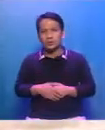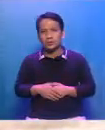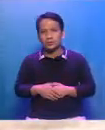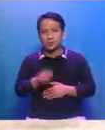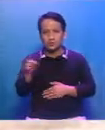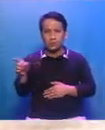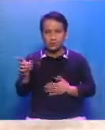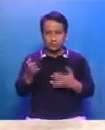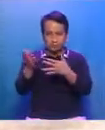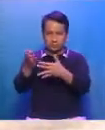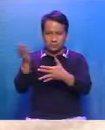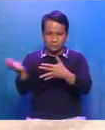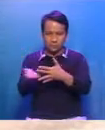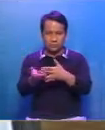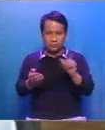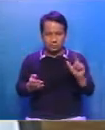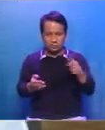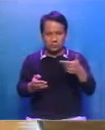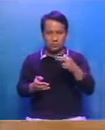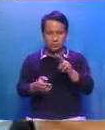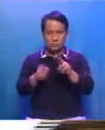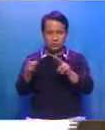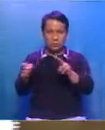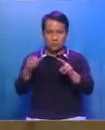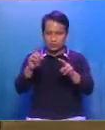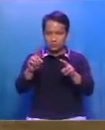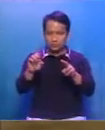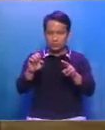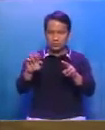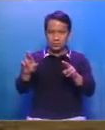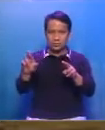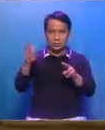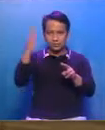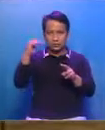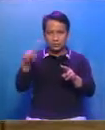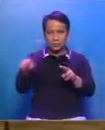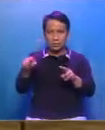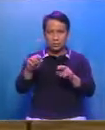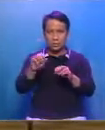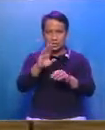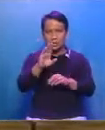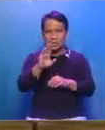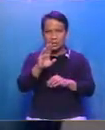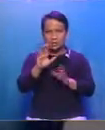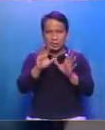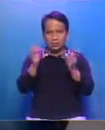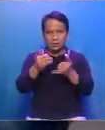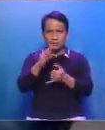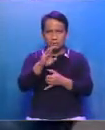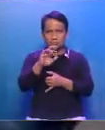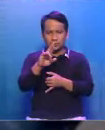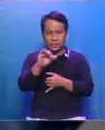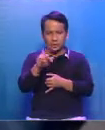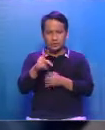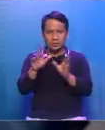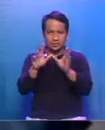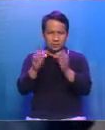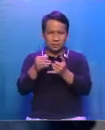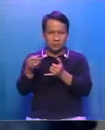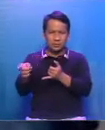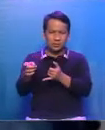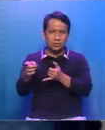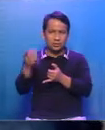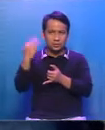Kasado na ang reklamo ng Marikina LGU sa DNR laban sa Bright Future Realty Corporation na kumpanya ni